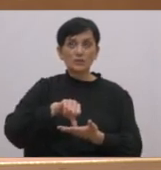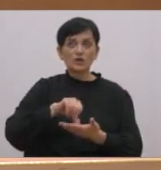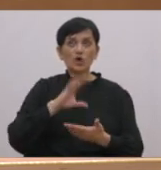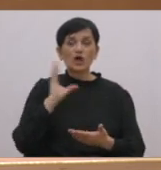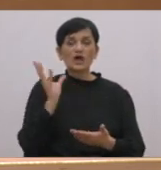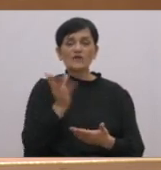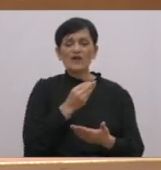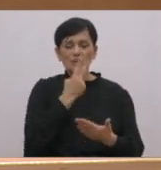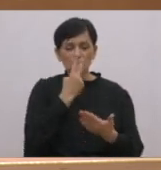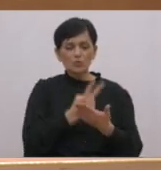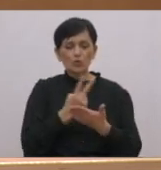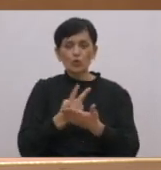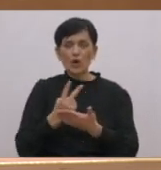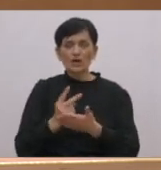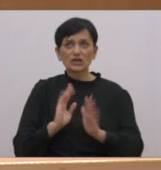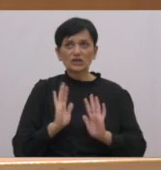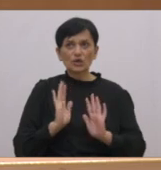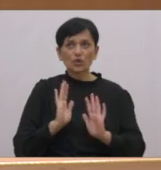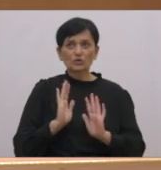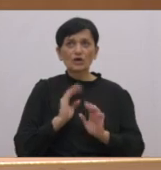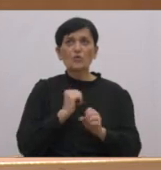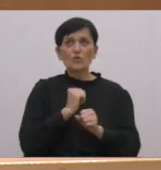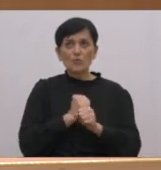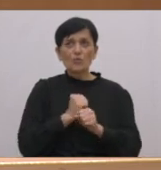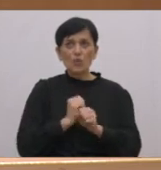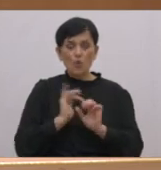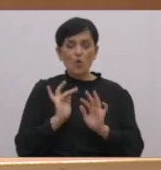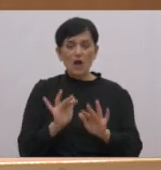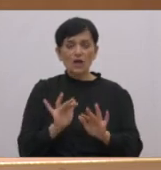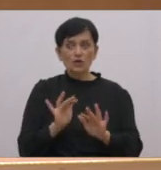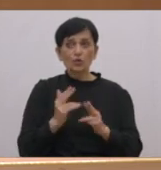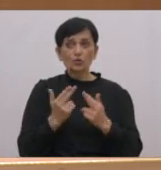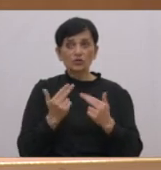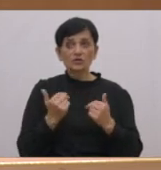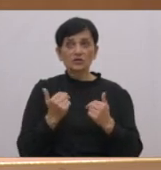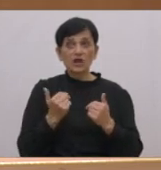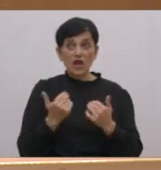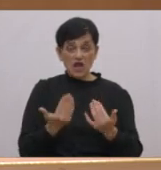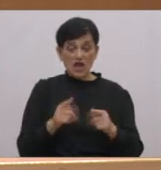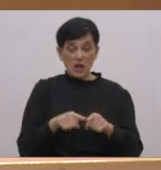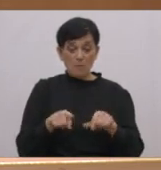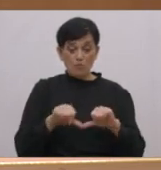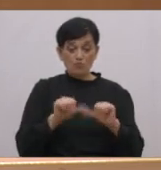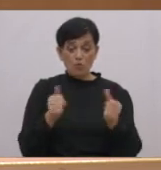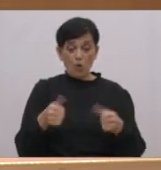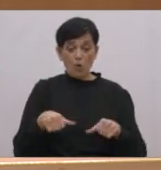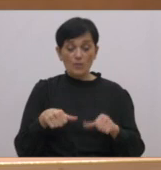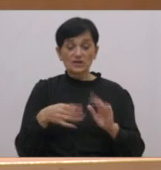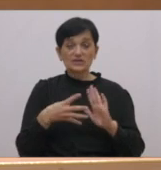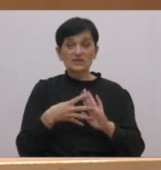ყველაფრის მიუხედავად მოახერხონ და ამ ფორმატში, ამ